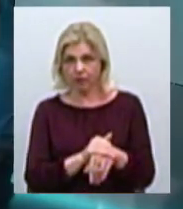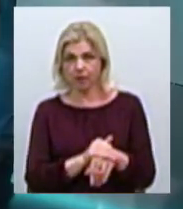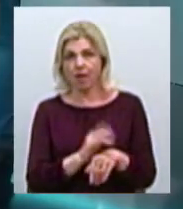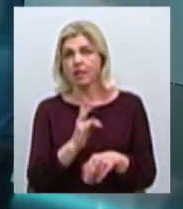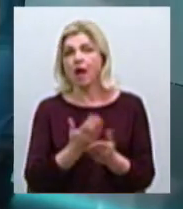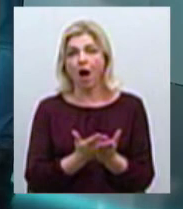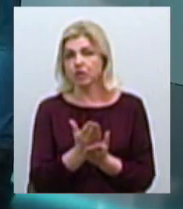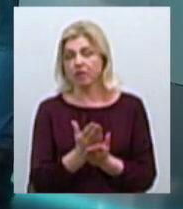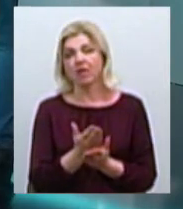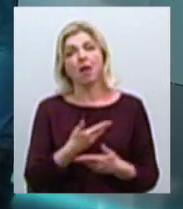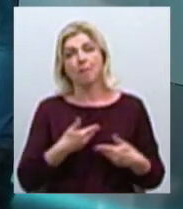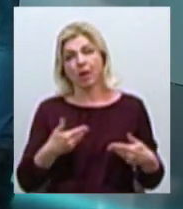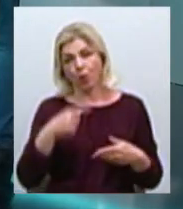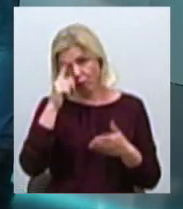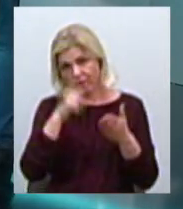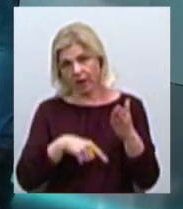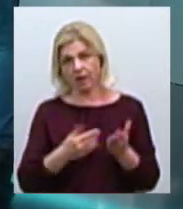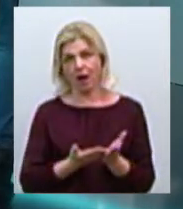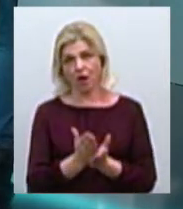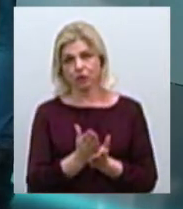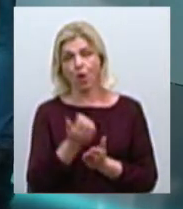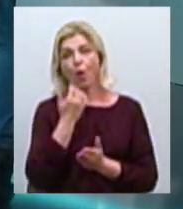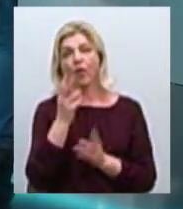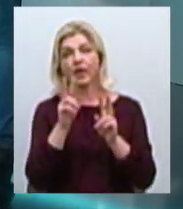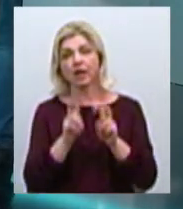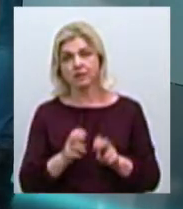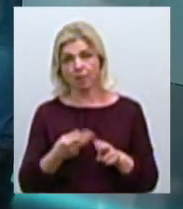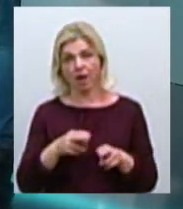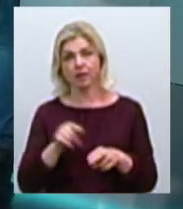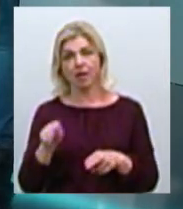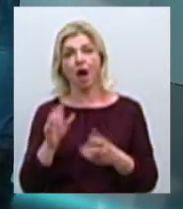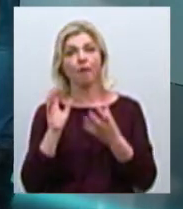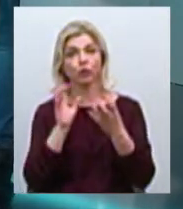Ми впевнені в якості, тому що коли ми розглядали ці автобуси, ми